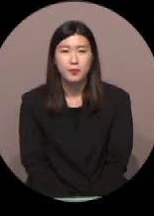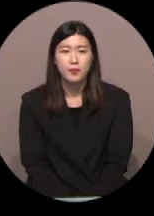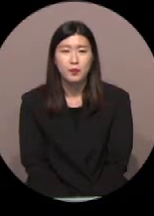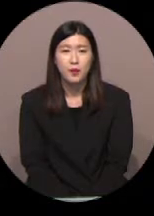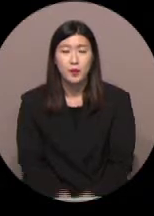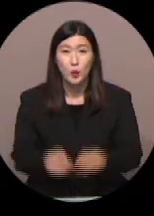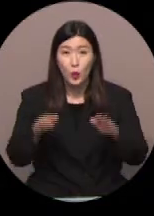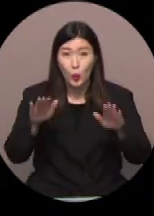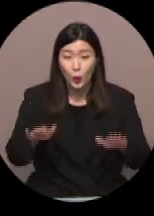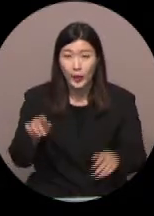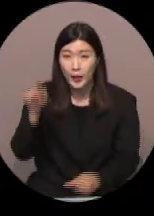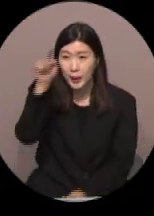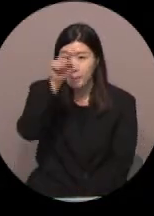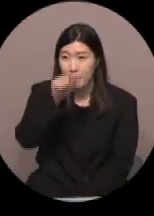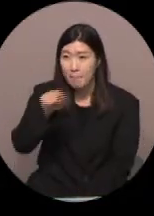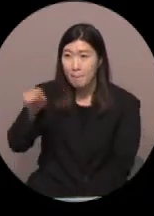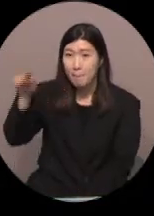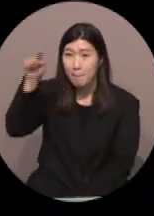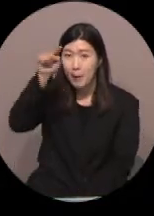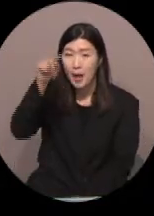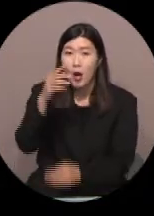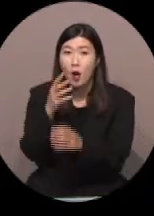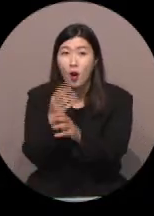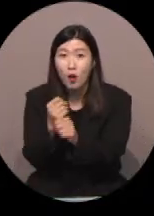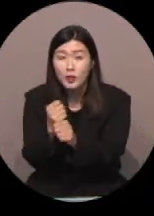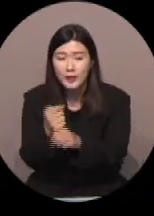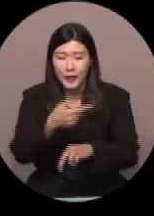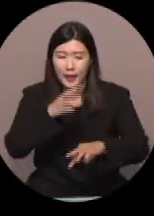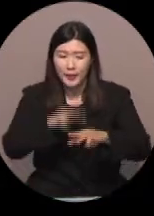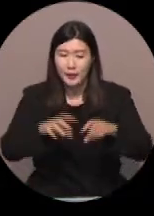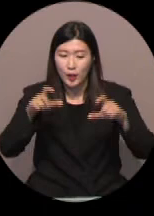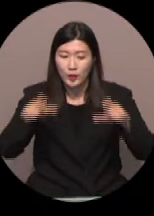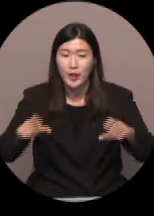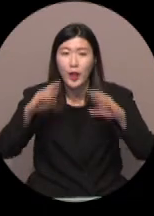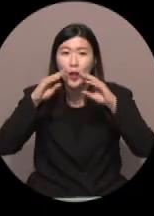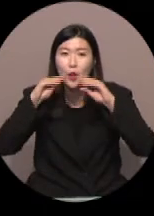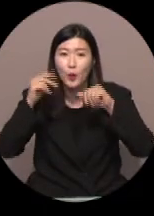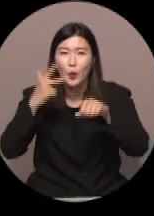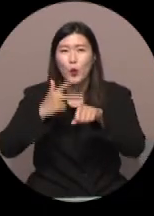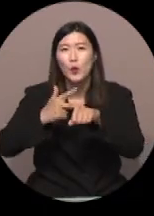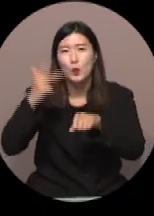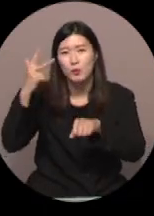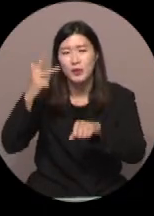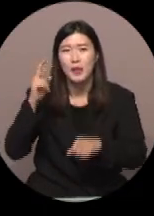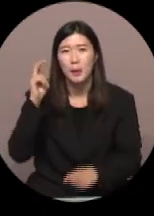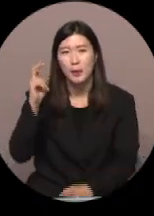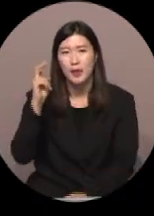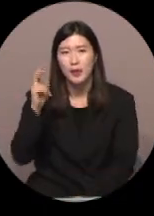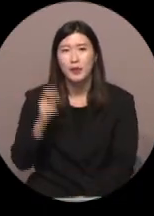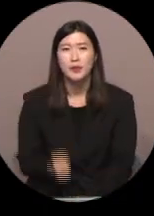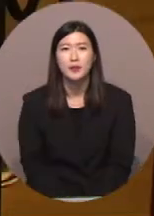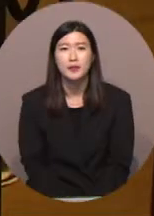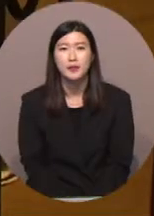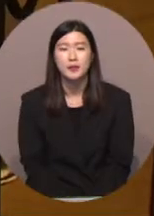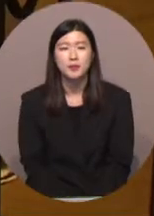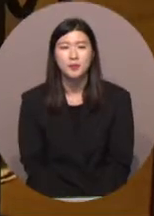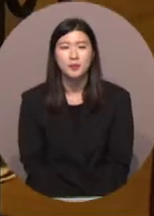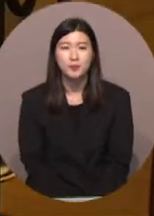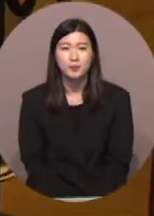올 한가위 보름달은 대정 기준 추석 당일인 토요일 저녁 7시쯤 뜰 것으로 예측됩니다.